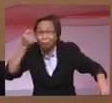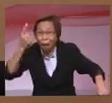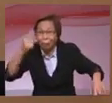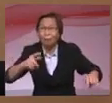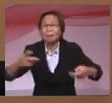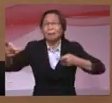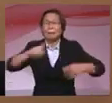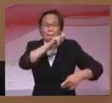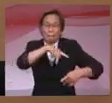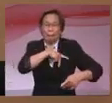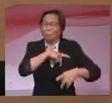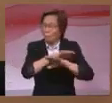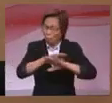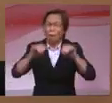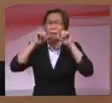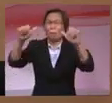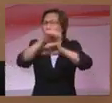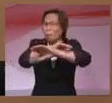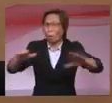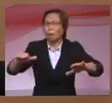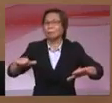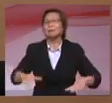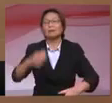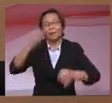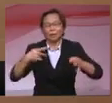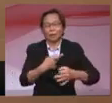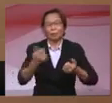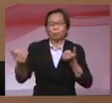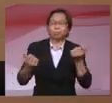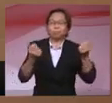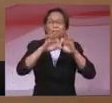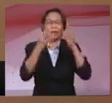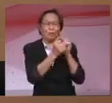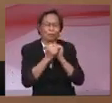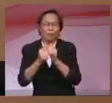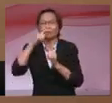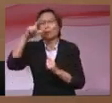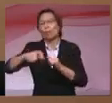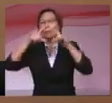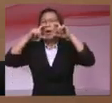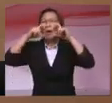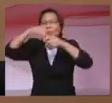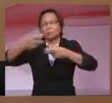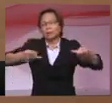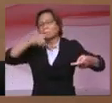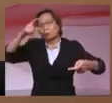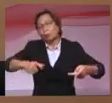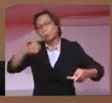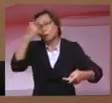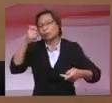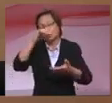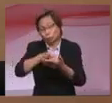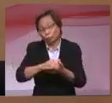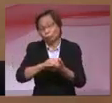Ha, kenderaan persendirian bukan kenderaan awam. Kalau kita bawa kereta dengan family kita, tak payahlah pakai mask dalam kereta. Kerana